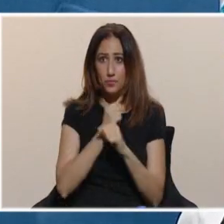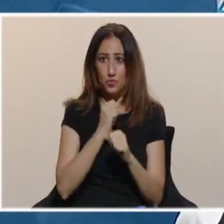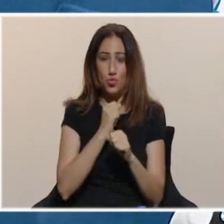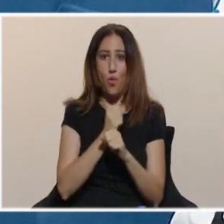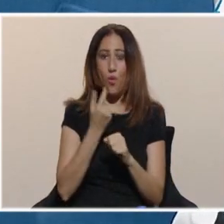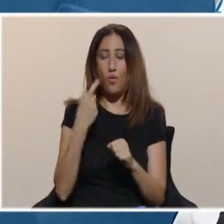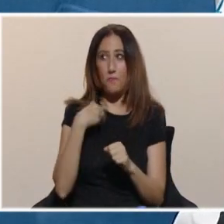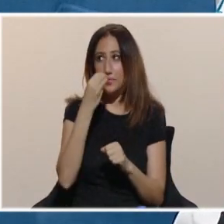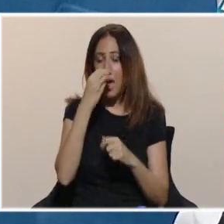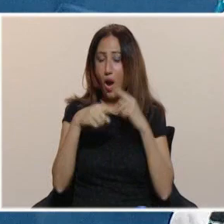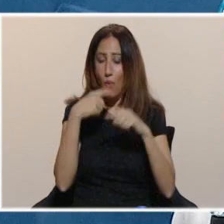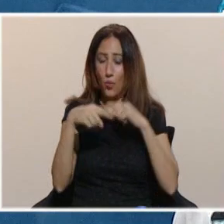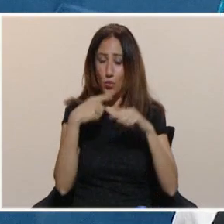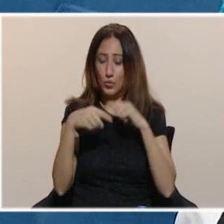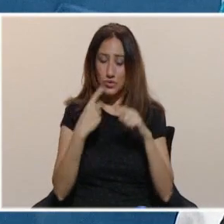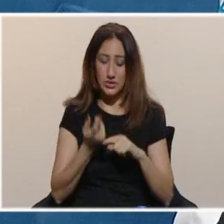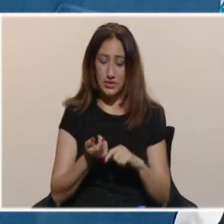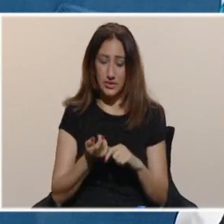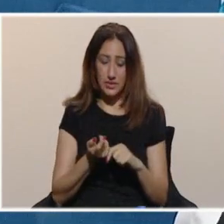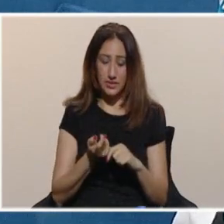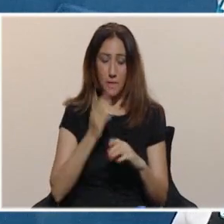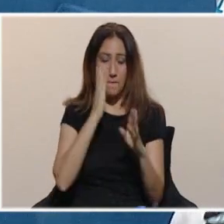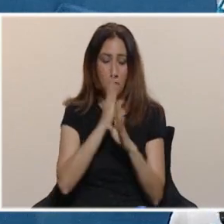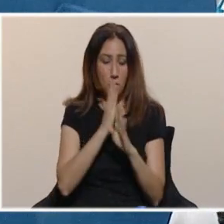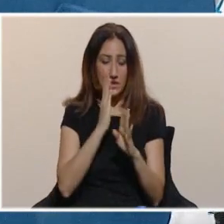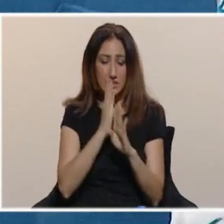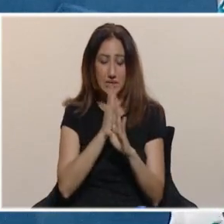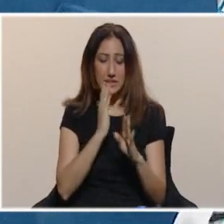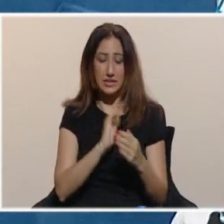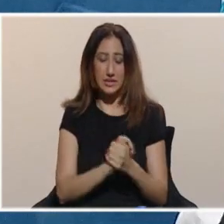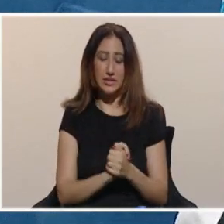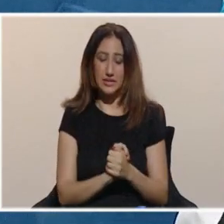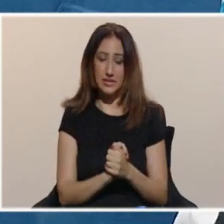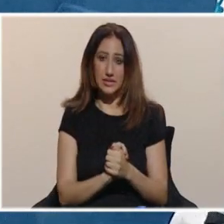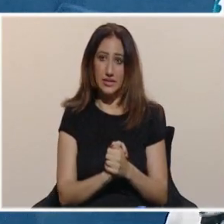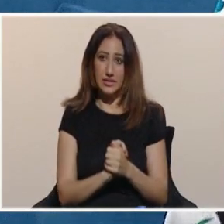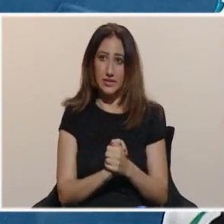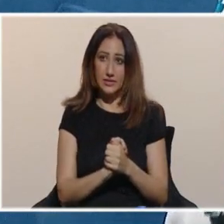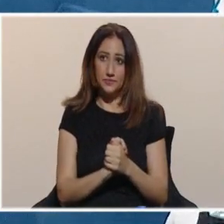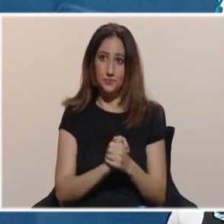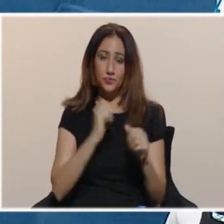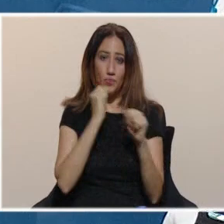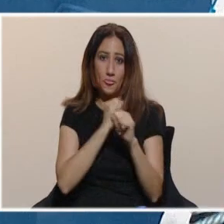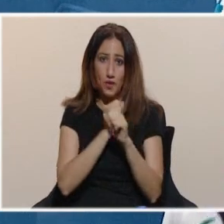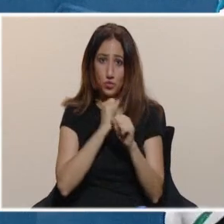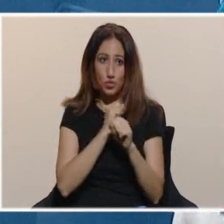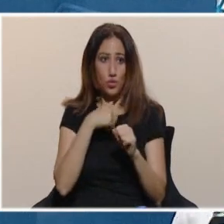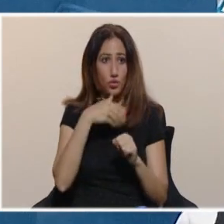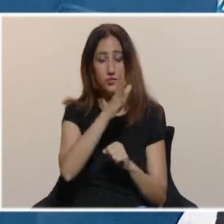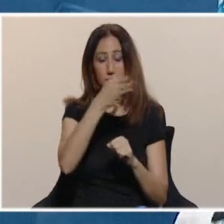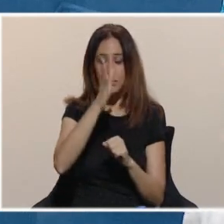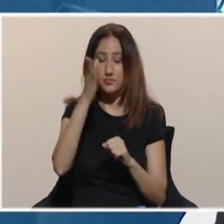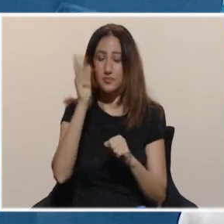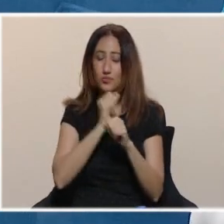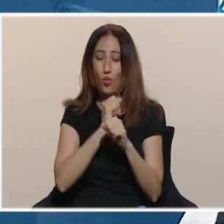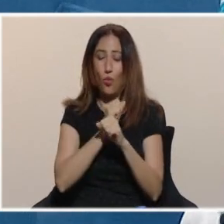9 سنين. لما دخلت الوسط الفني كان واخد كل شغلي كل وقتي، اني عايزه اعمل